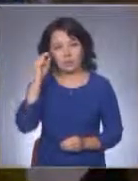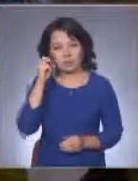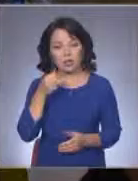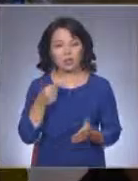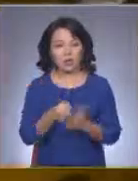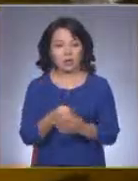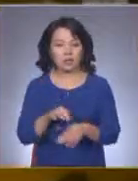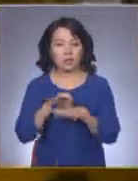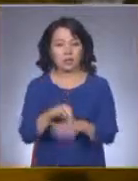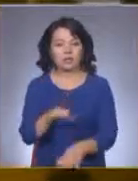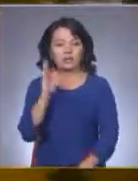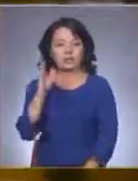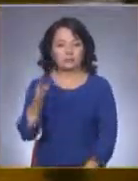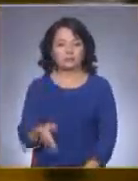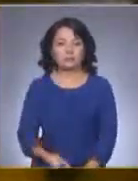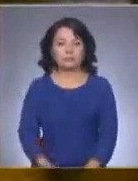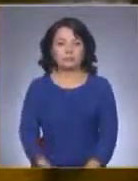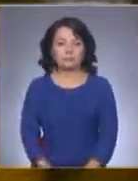қазанына дейін жалғасады.